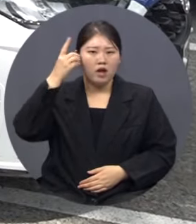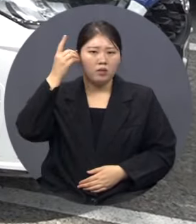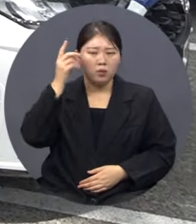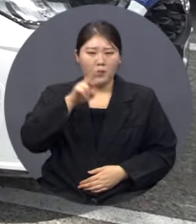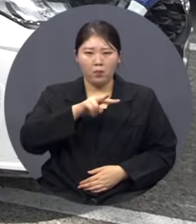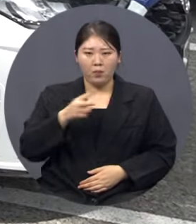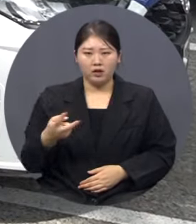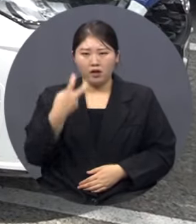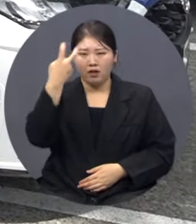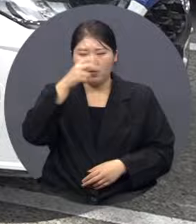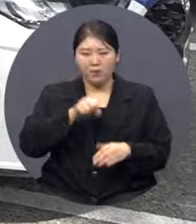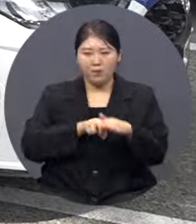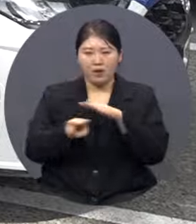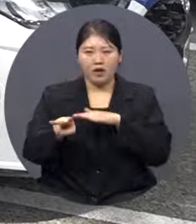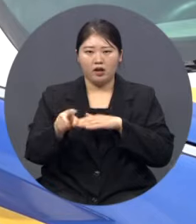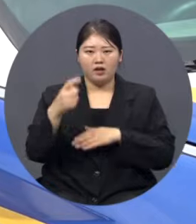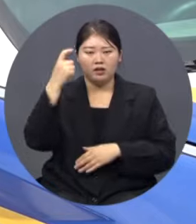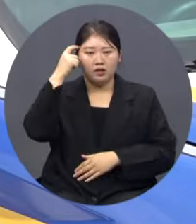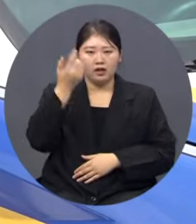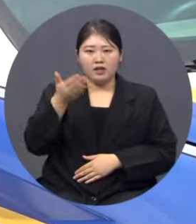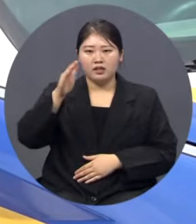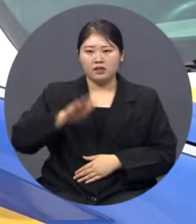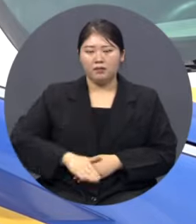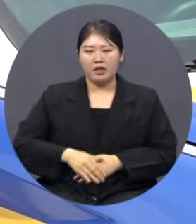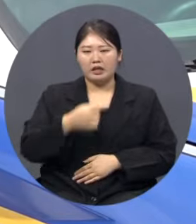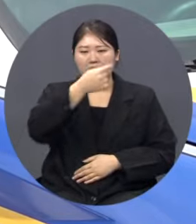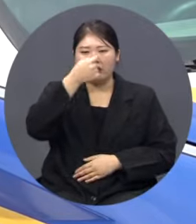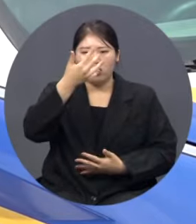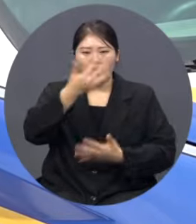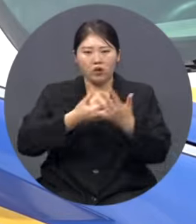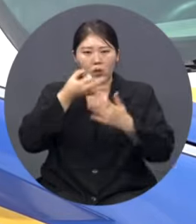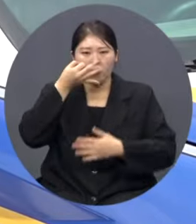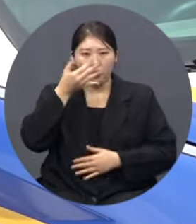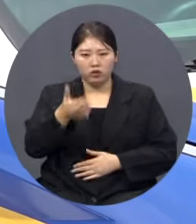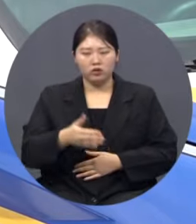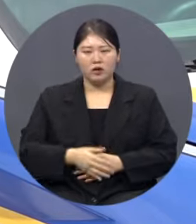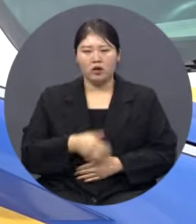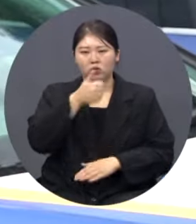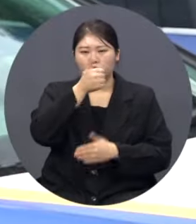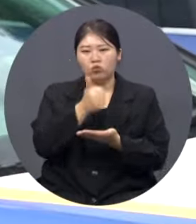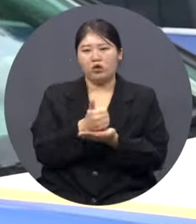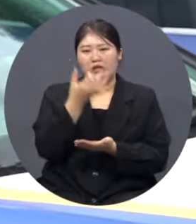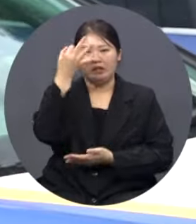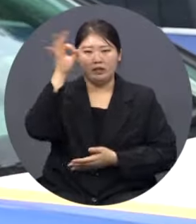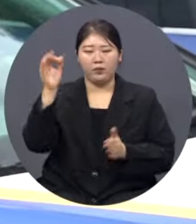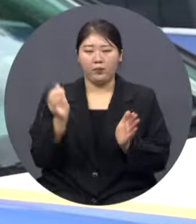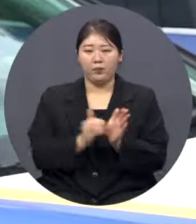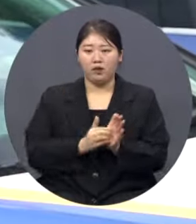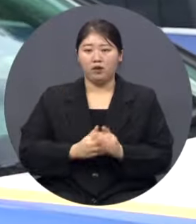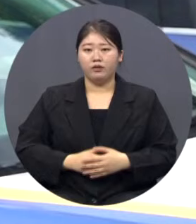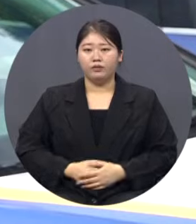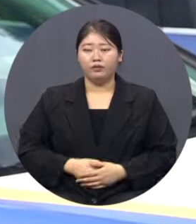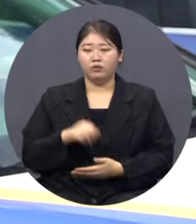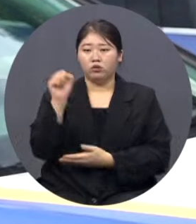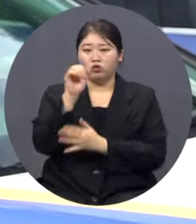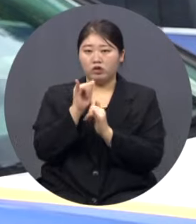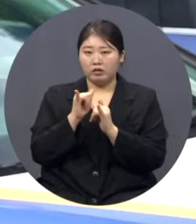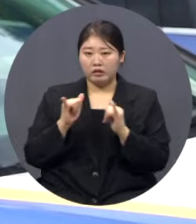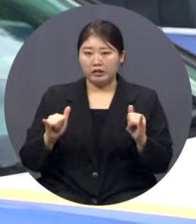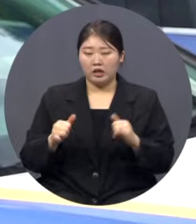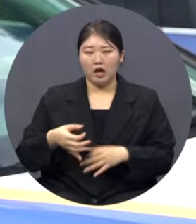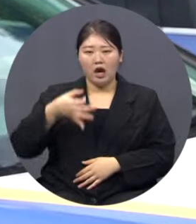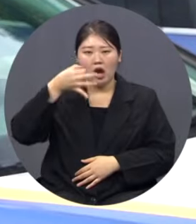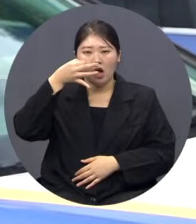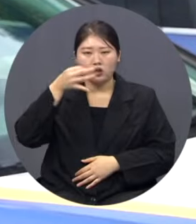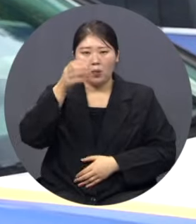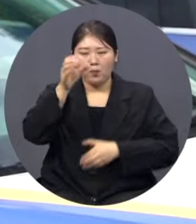바꿔 단속을 피하려 했지만 증거 영상을 보여주자 뒤늦게 범행을 시인했습니다. 운전자가 청바지 입고